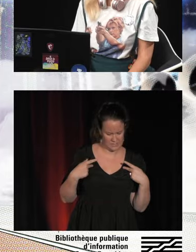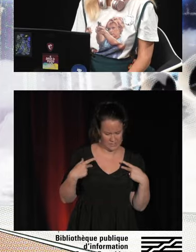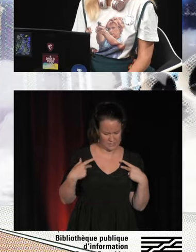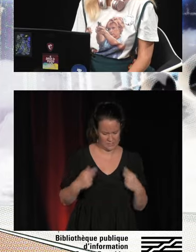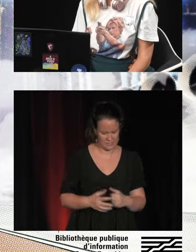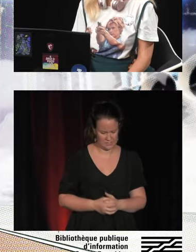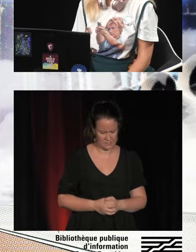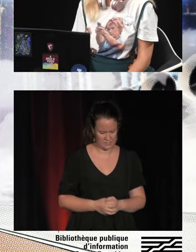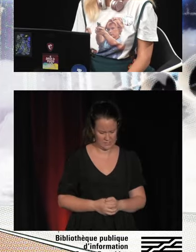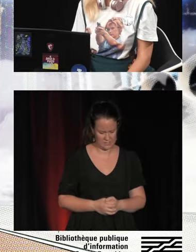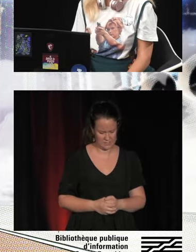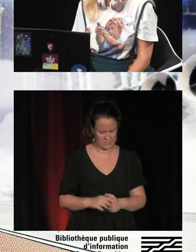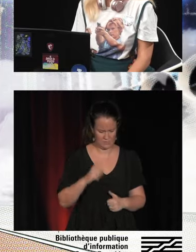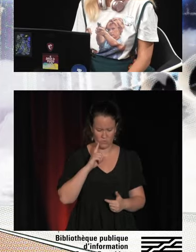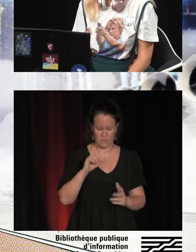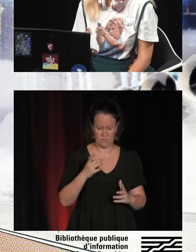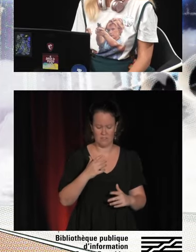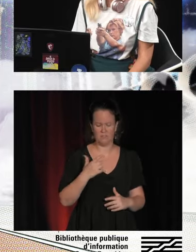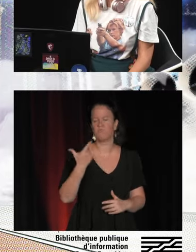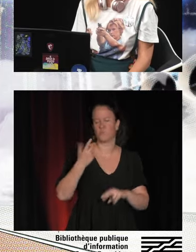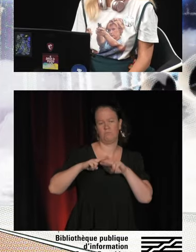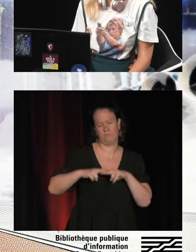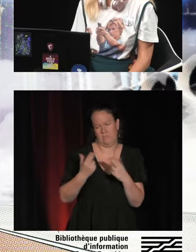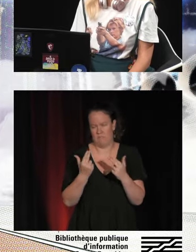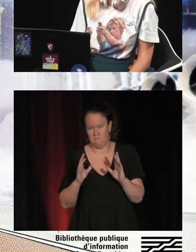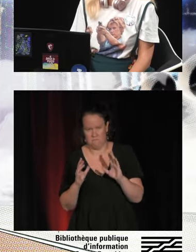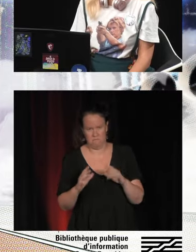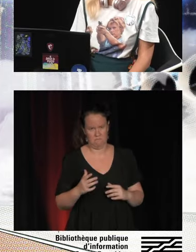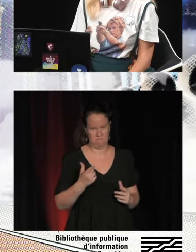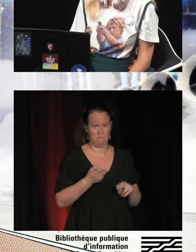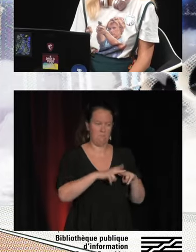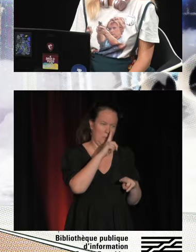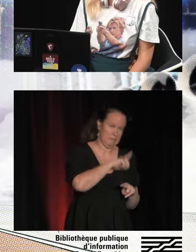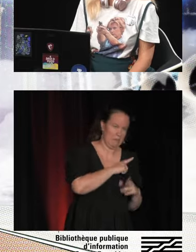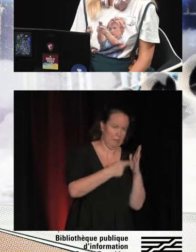été de game over et de faire le mot de passe. Hein, mais... Non, il me reste 2 vies, bon, ça va.